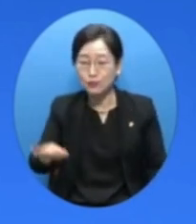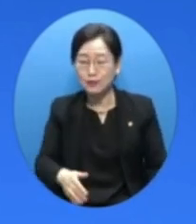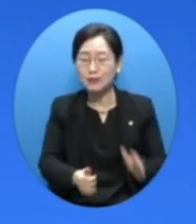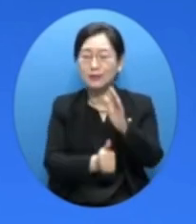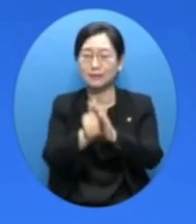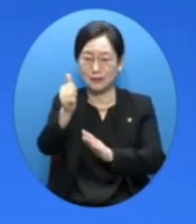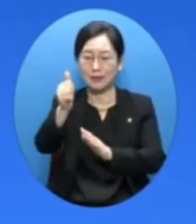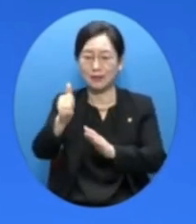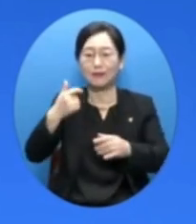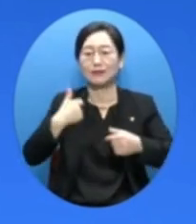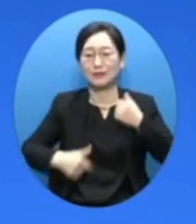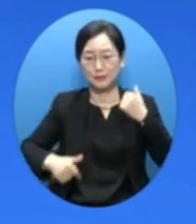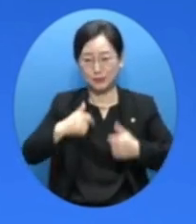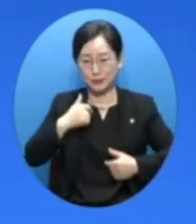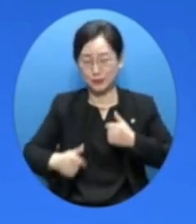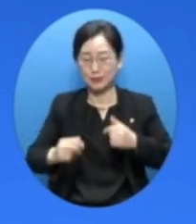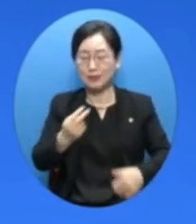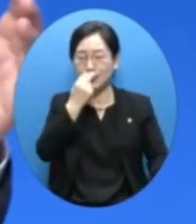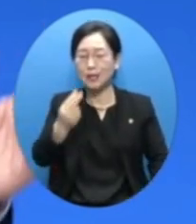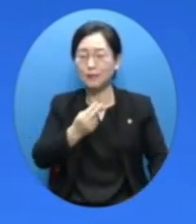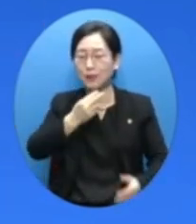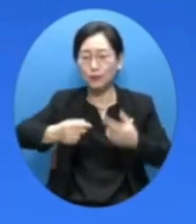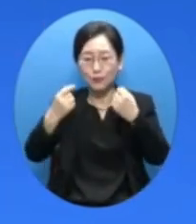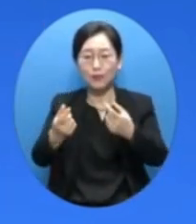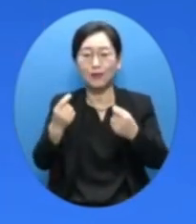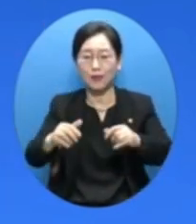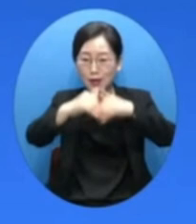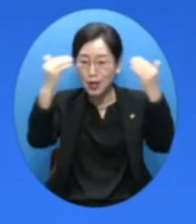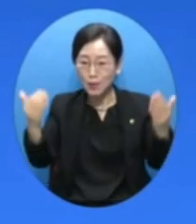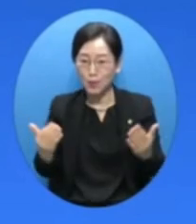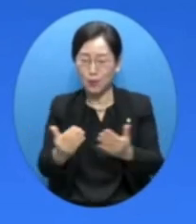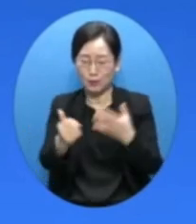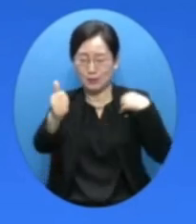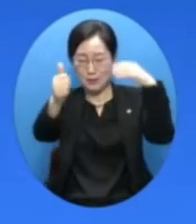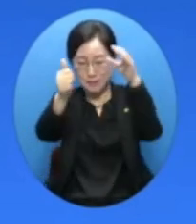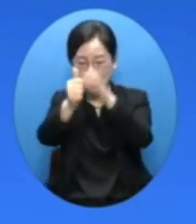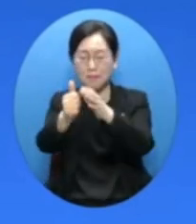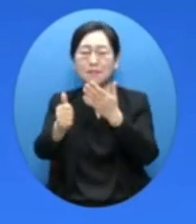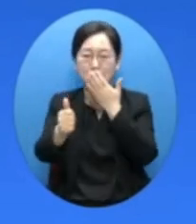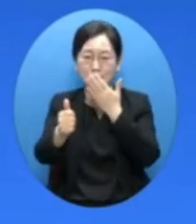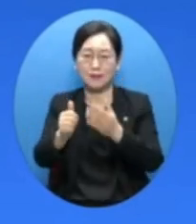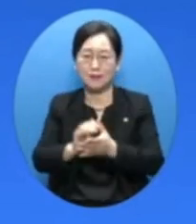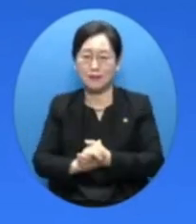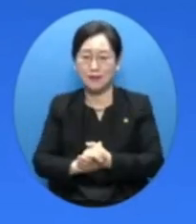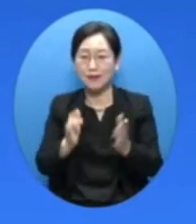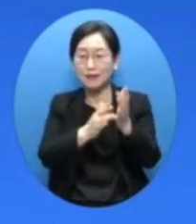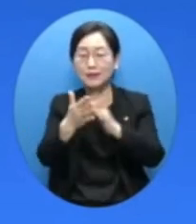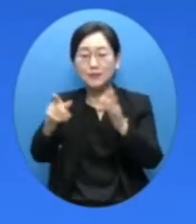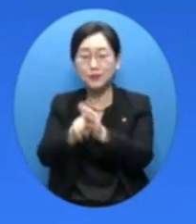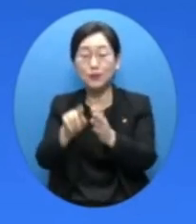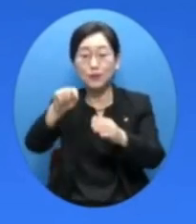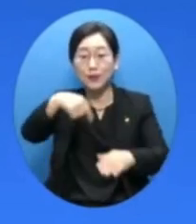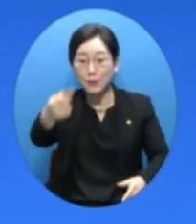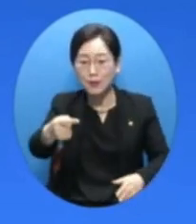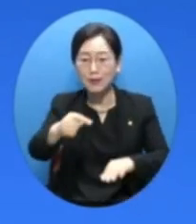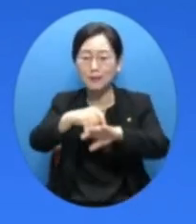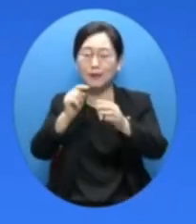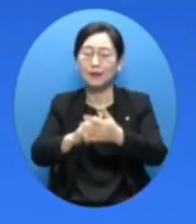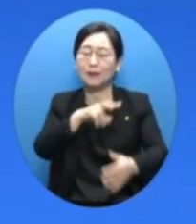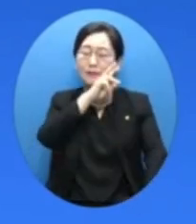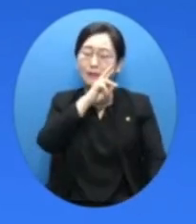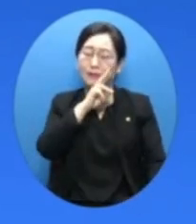희망이 되시고 기쁨이 되시고 생명이 되시고 모든 것이 되시기 때문인 것입니다. 예수를 믿고 나면 그 다음에 마음의 평안함이